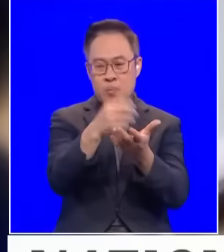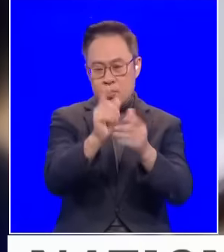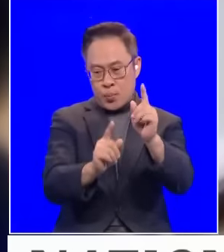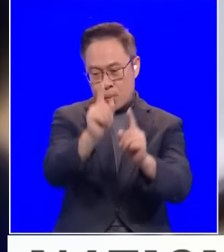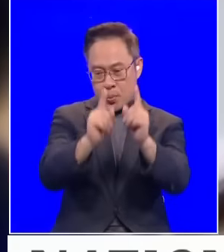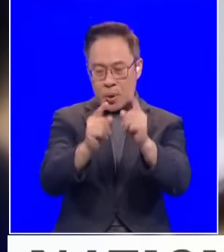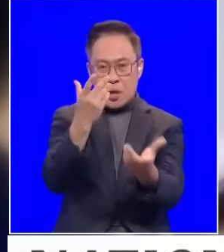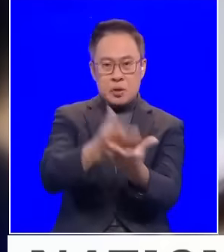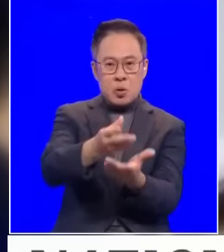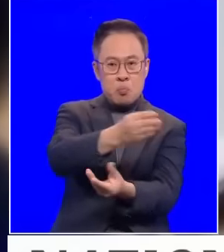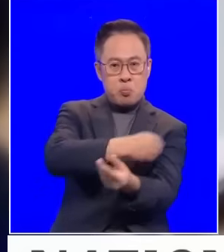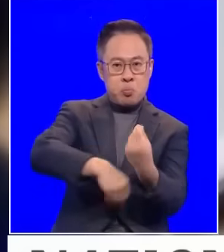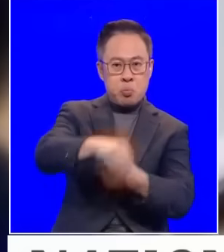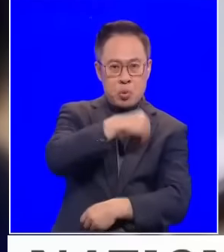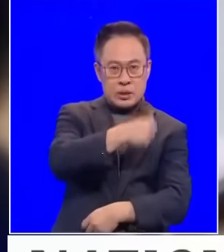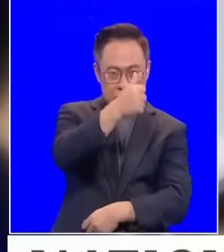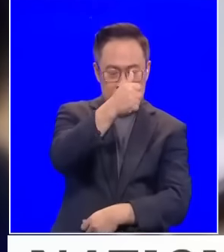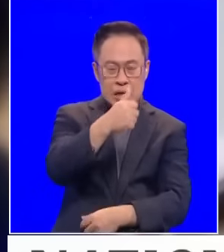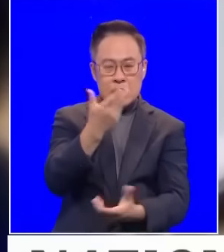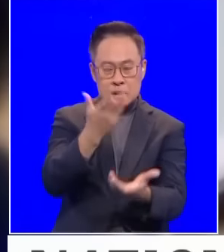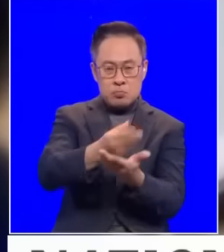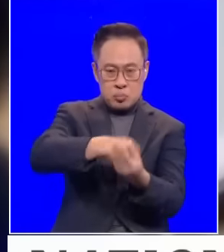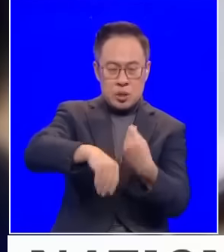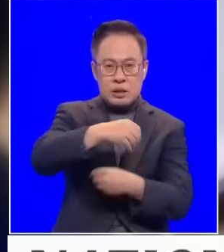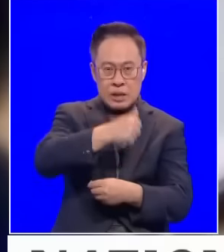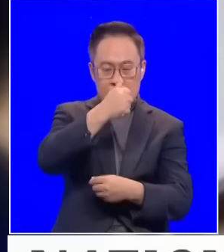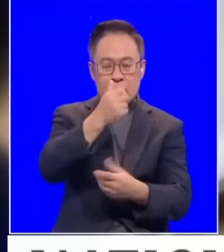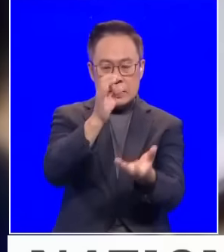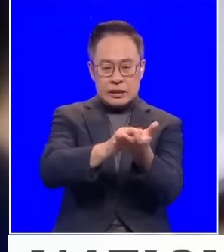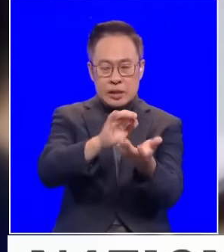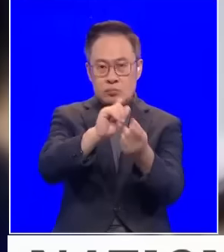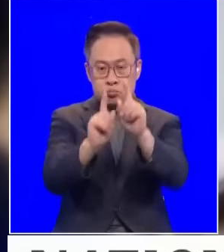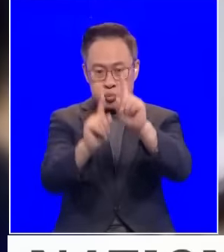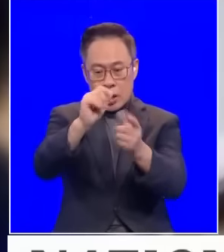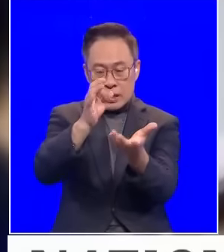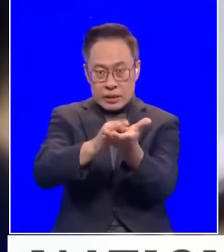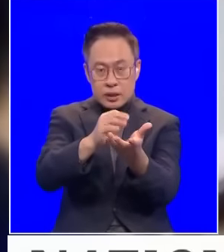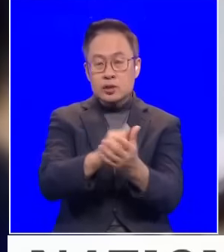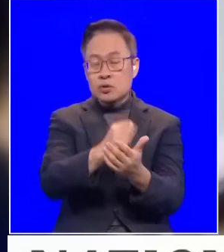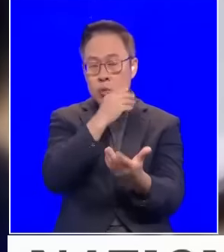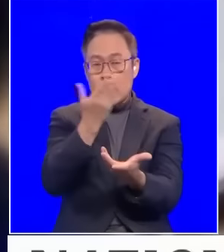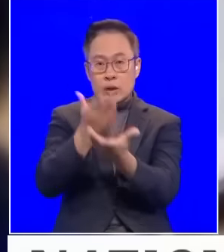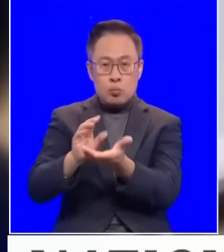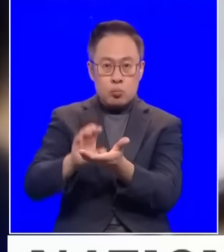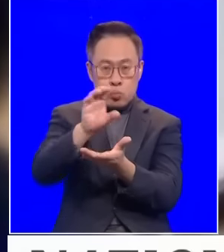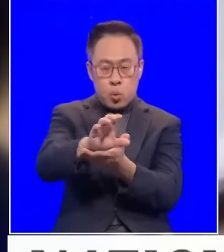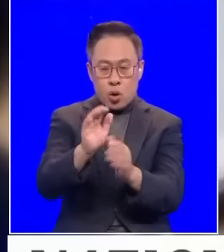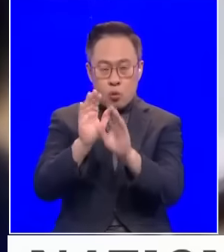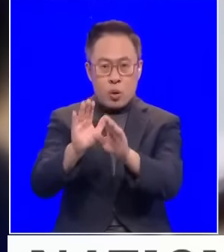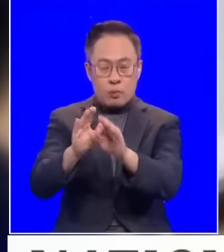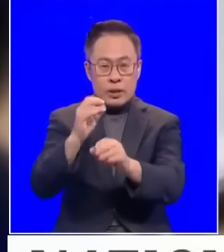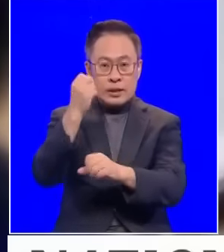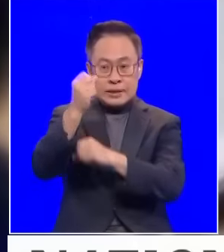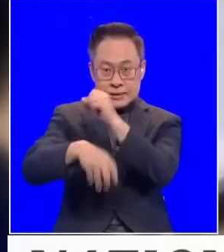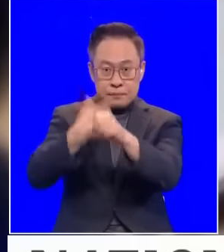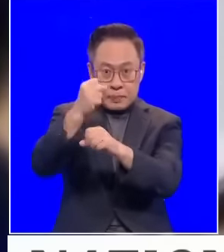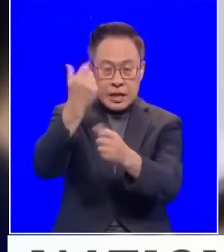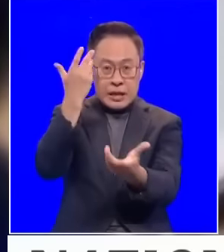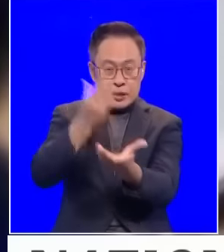ตอบแทนมหาศาลเลยนะถ้าลงทุนไม่ถอนทิ้งไว้10ปีจะมีเงินสูงถึง300ล้านบาท